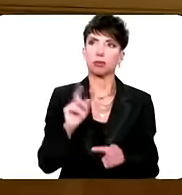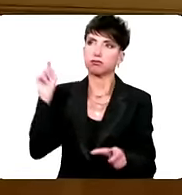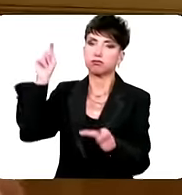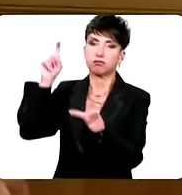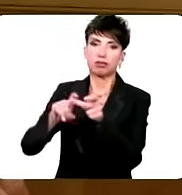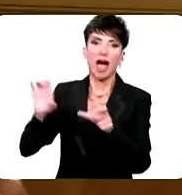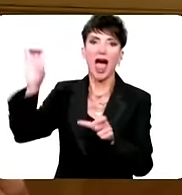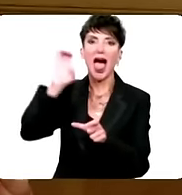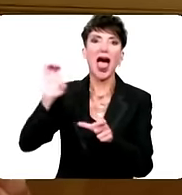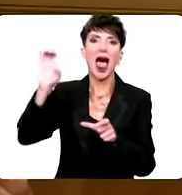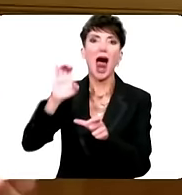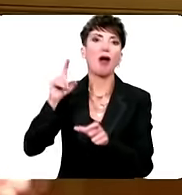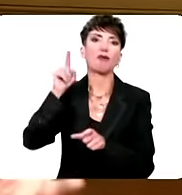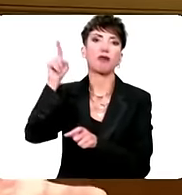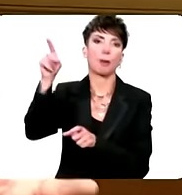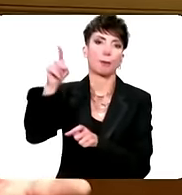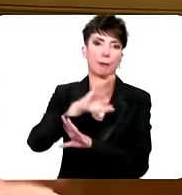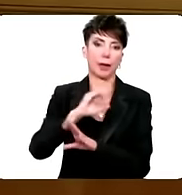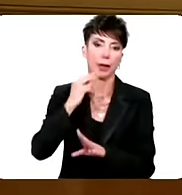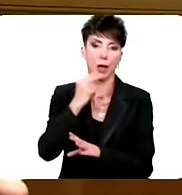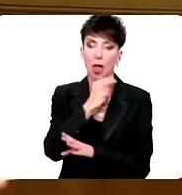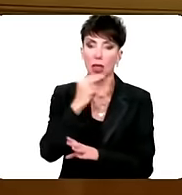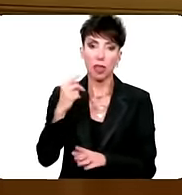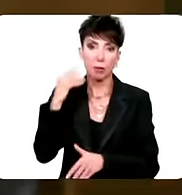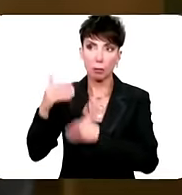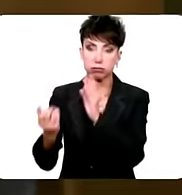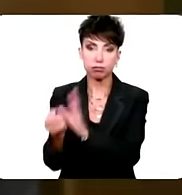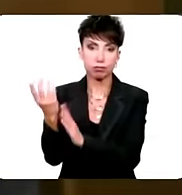περίοδου, για τις σημαντικές ευρωπαϊκές εξελίξεις.